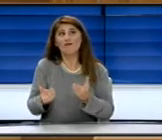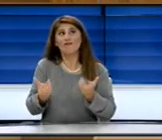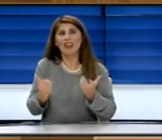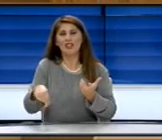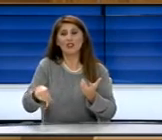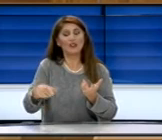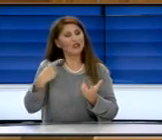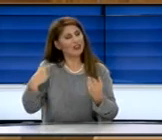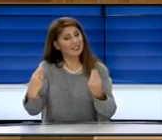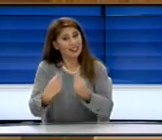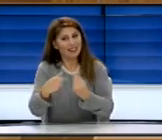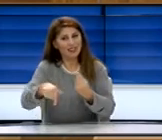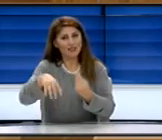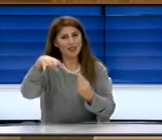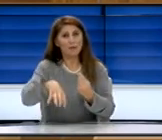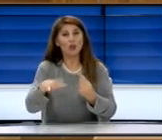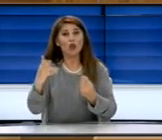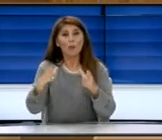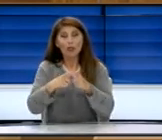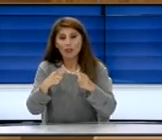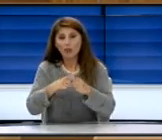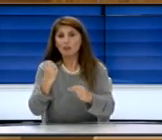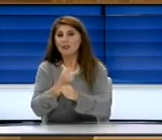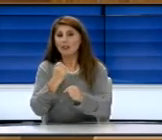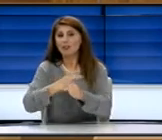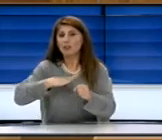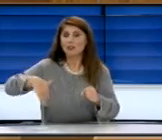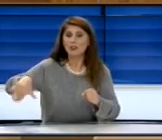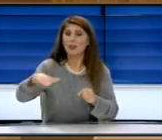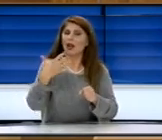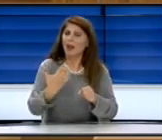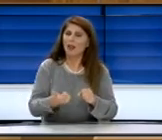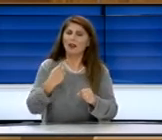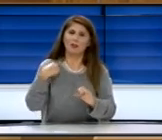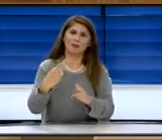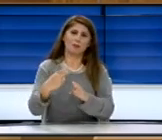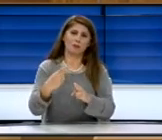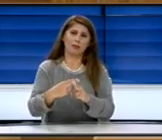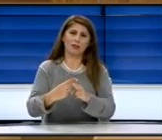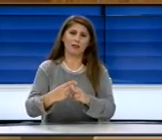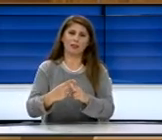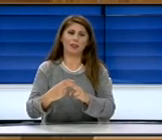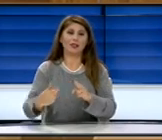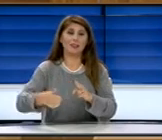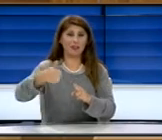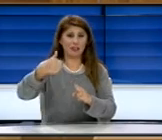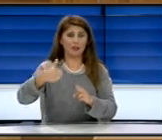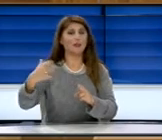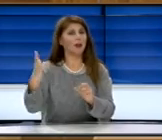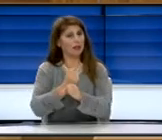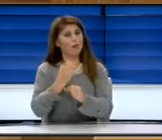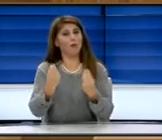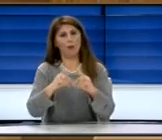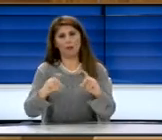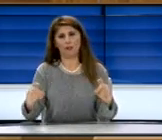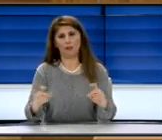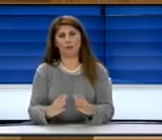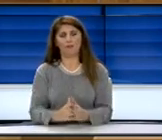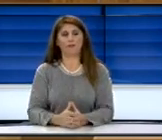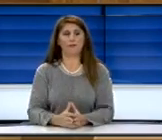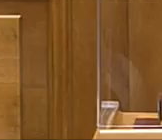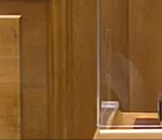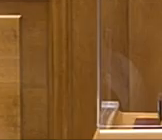και όπου δοκιμάστηκε, οι εργαζόμενοι, ο λαός μας είχαν σημαντικές νίκες, σημαντικές κατακτήσεις. Σε αυτό